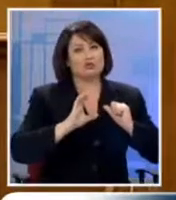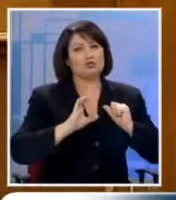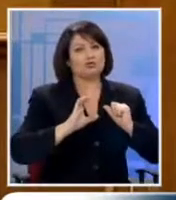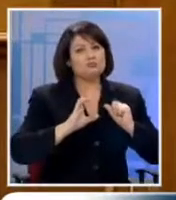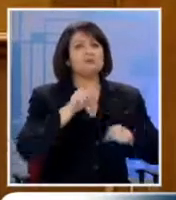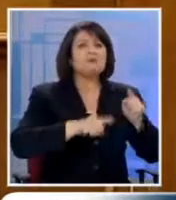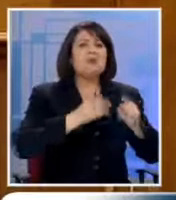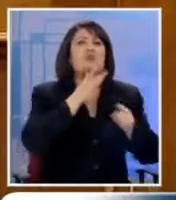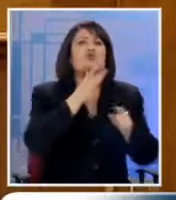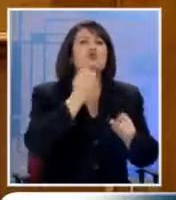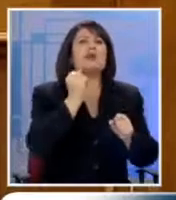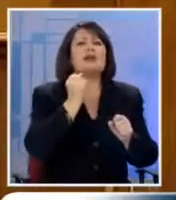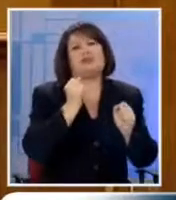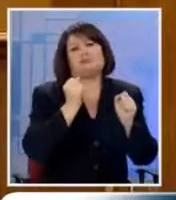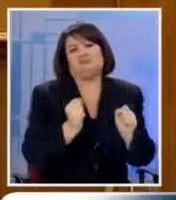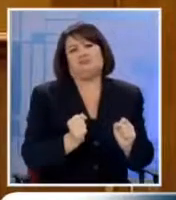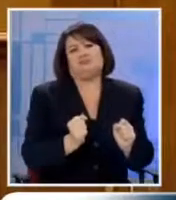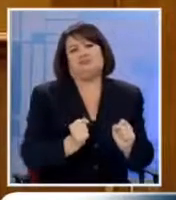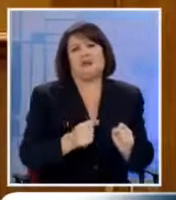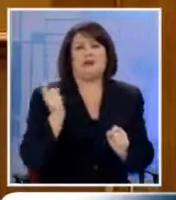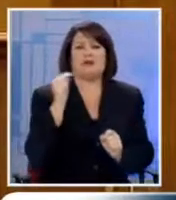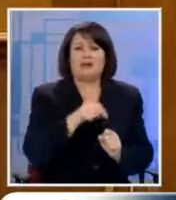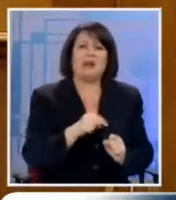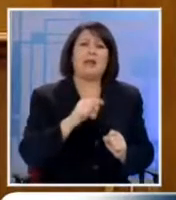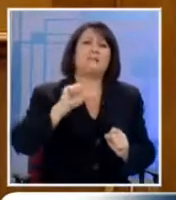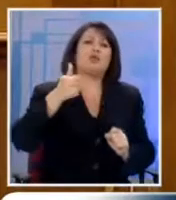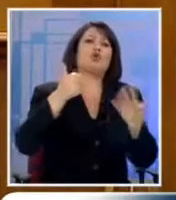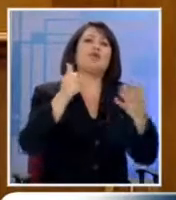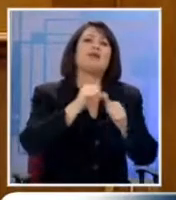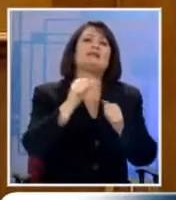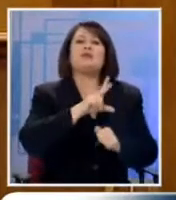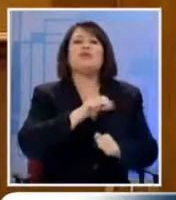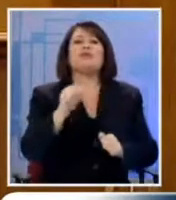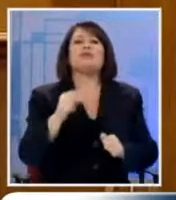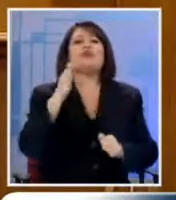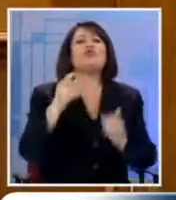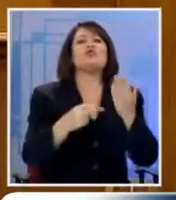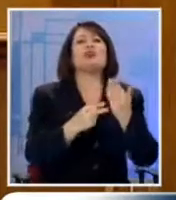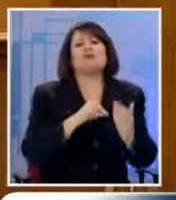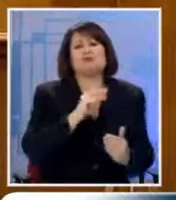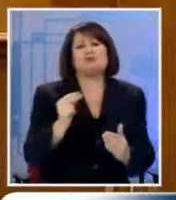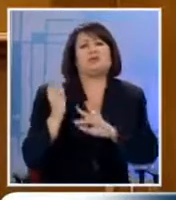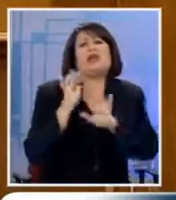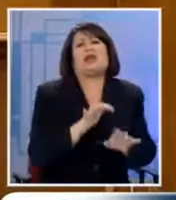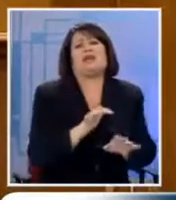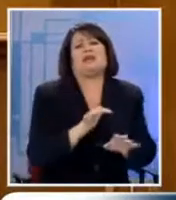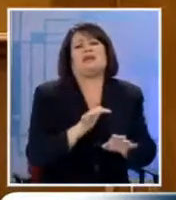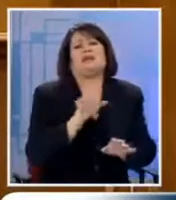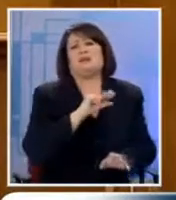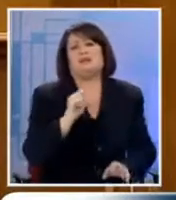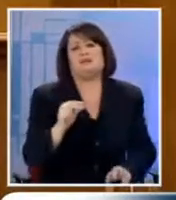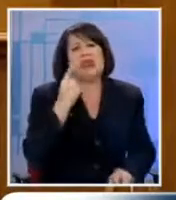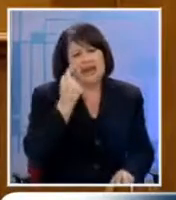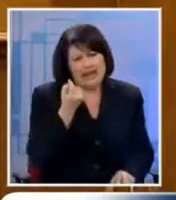εποχικότητας, αφού οι αφίξεις του πρώτου εξαμήνου είναι σχεδόν ίσες με τις αφίξεις Ιουλίου-Αυγούστου. Για όσους γνωρίζουν έστω και ελάχιστα